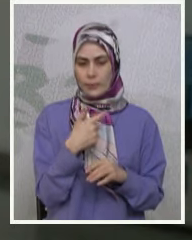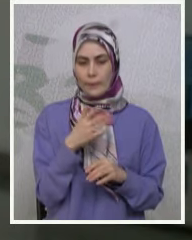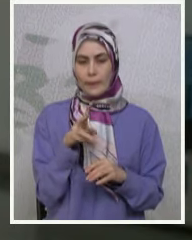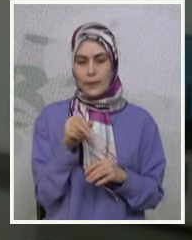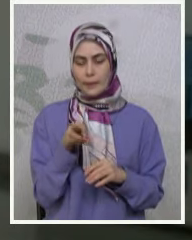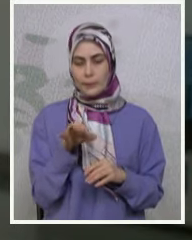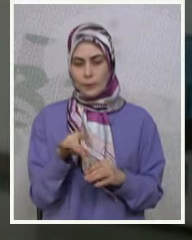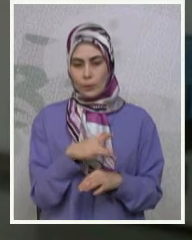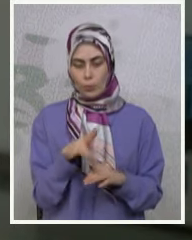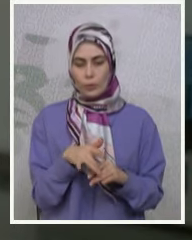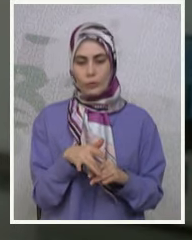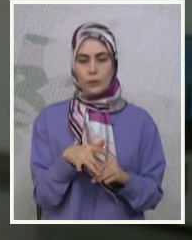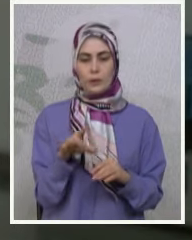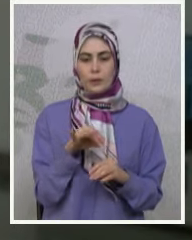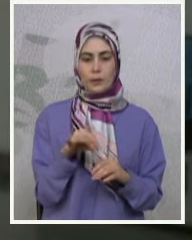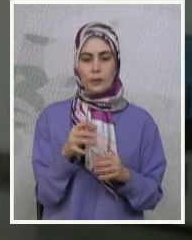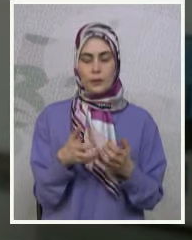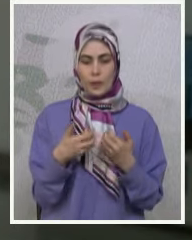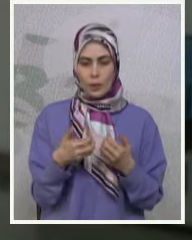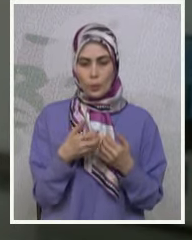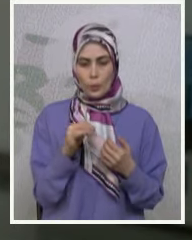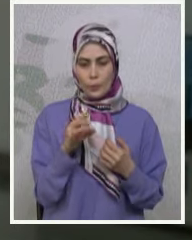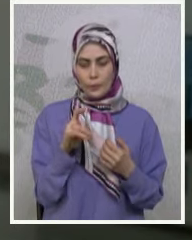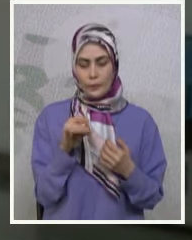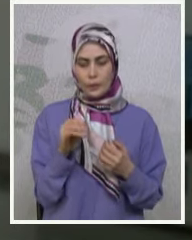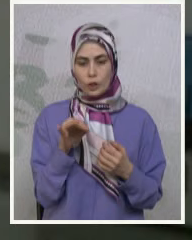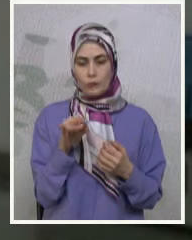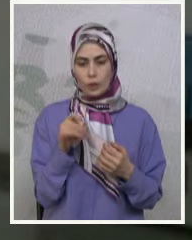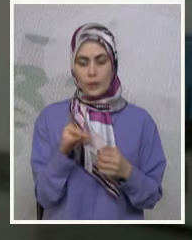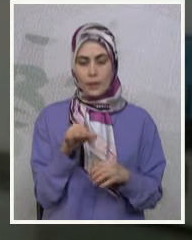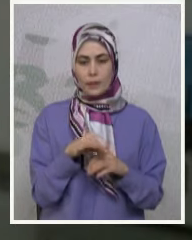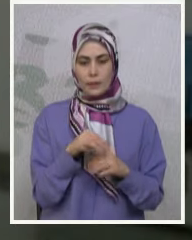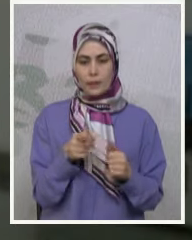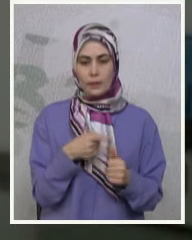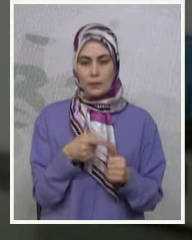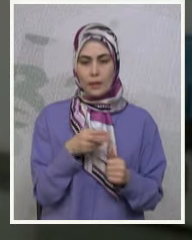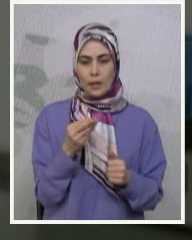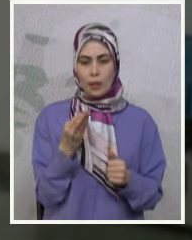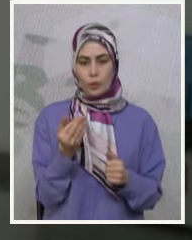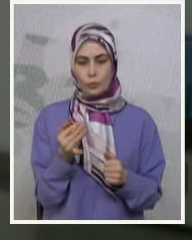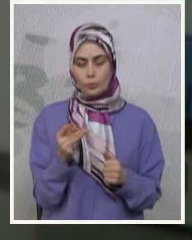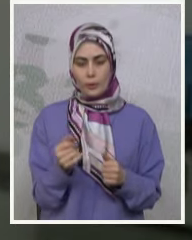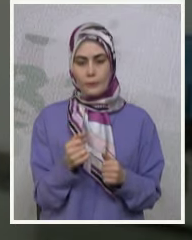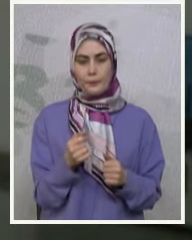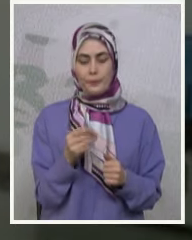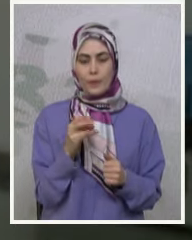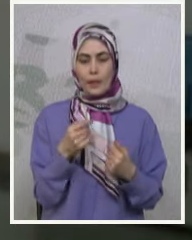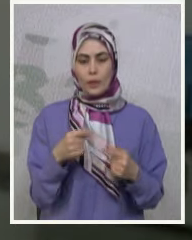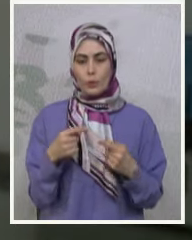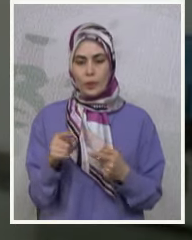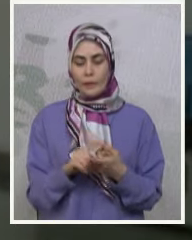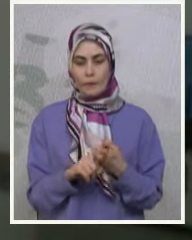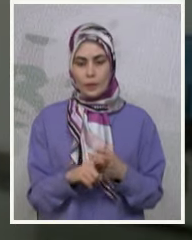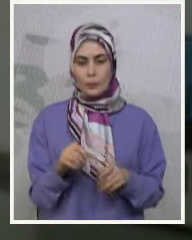Владимир, в том числе и исследования животных на носительство возбудителей ящера, на другие